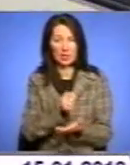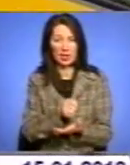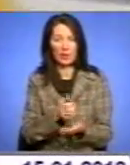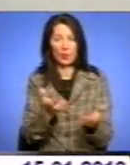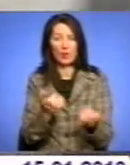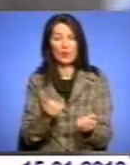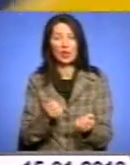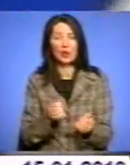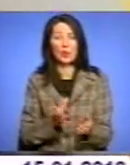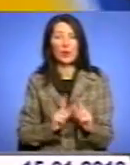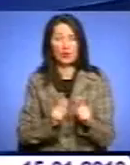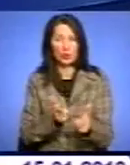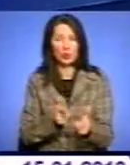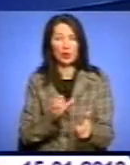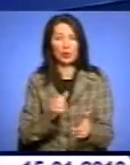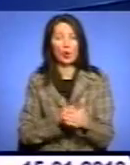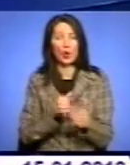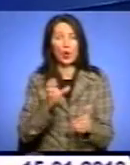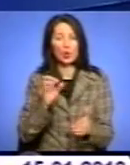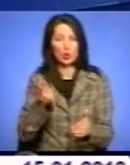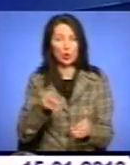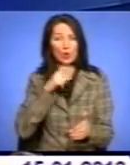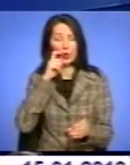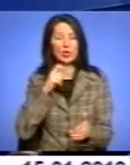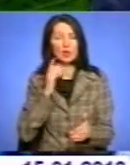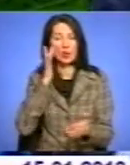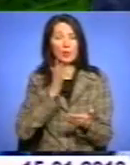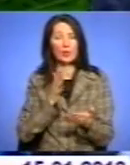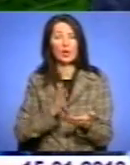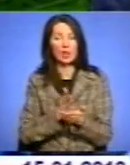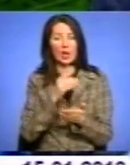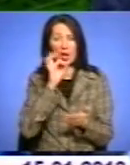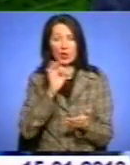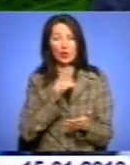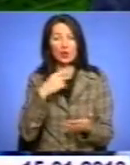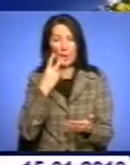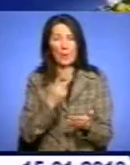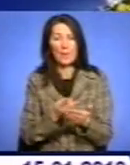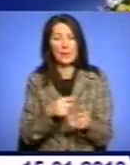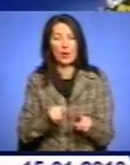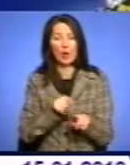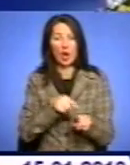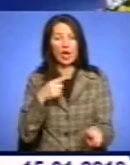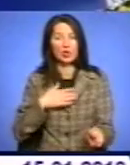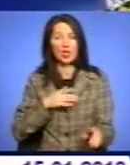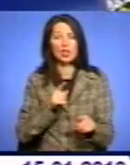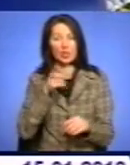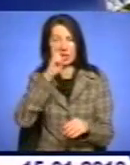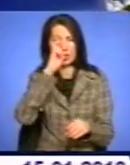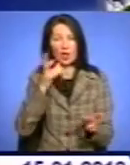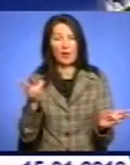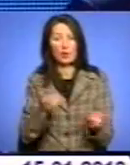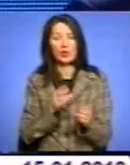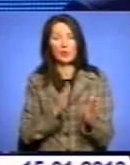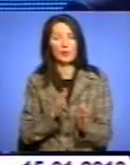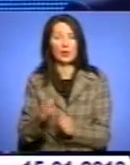Українські аналітики кажуть, що передбачили таку реакцію і запевняють, що наразі нашій державі потрібно послідовно відстоювати свої права. права.